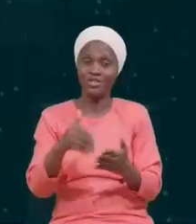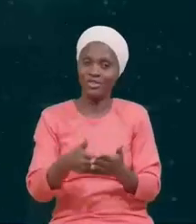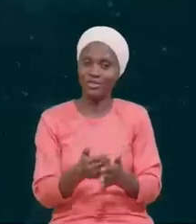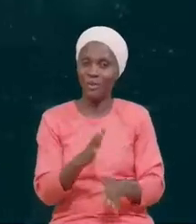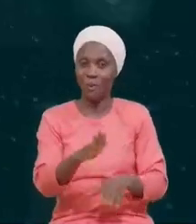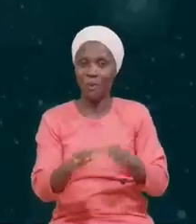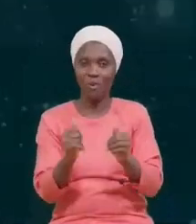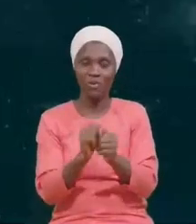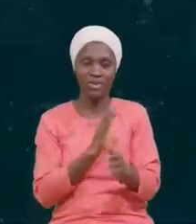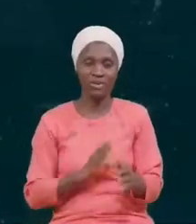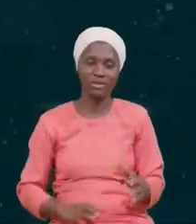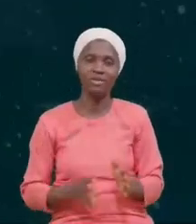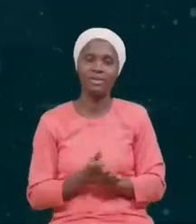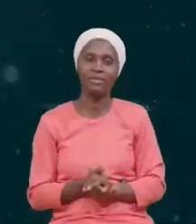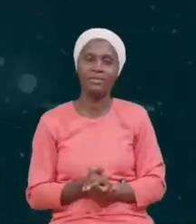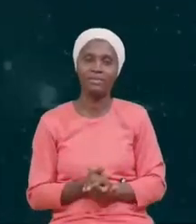s'afficher.